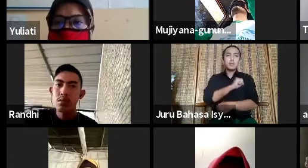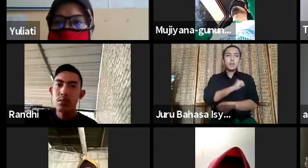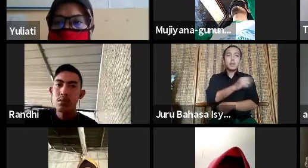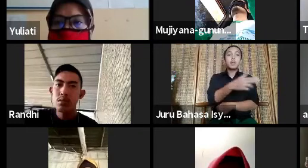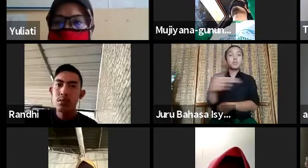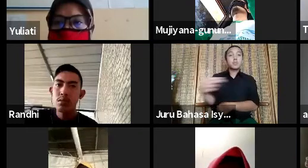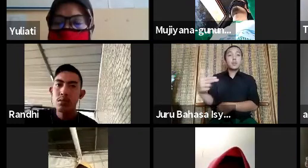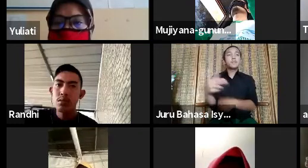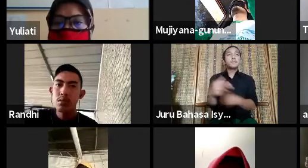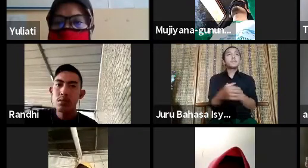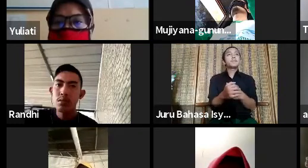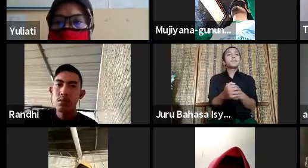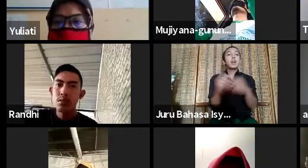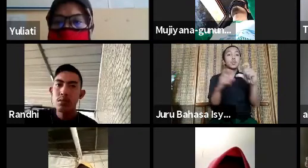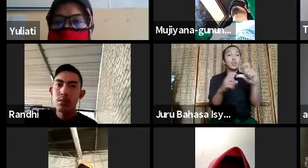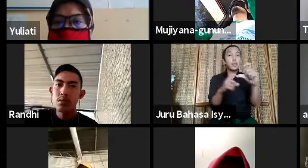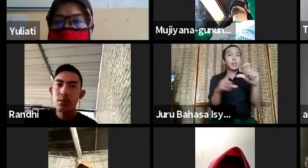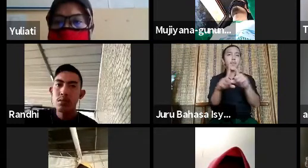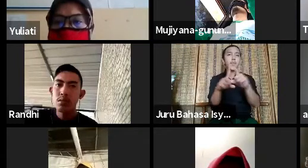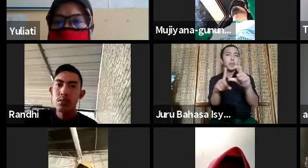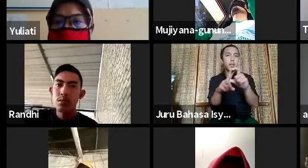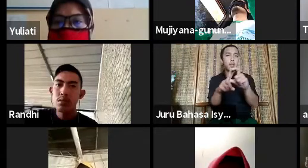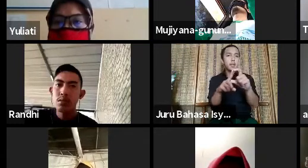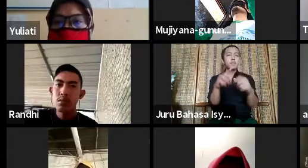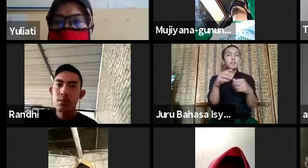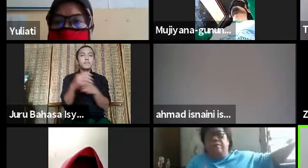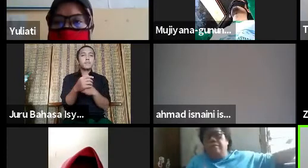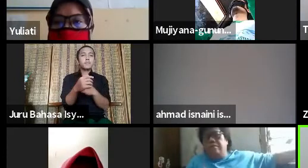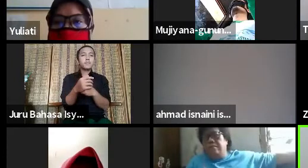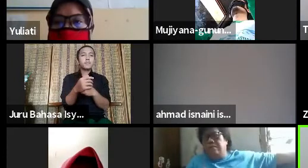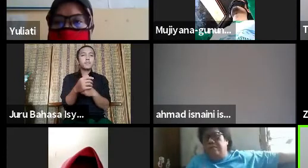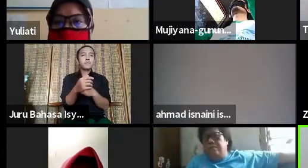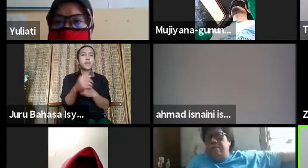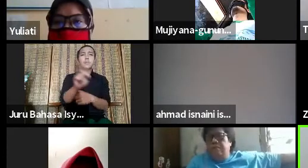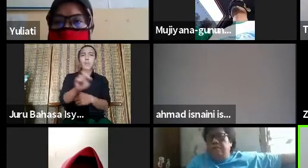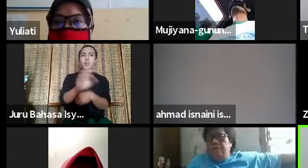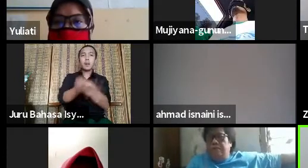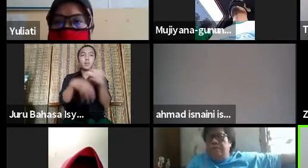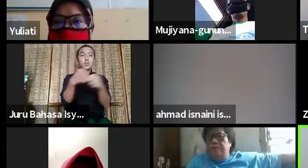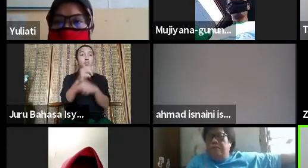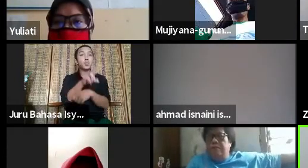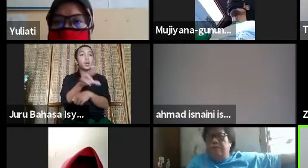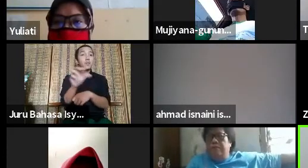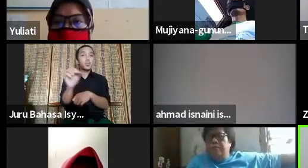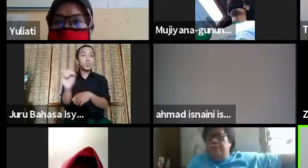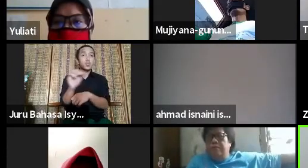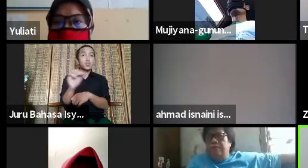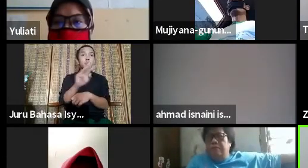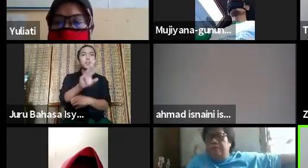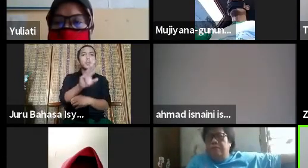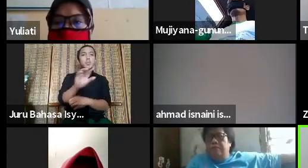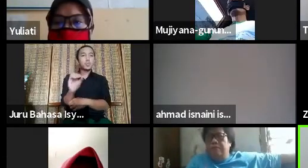Dengan Sustainable Development Goals, di mana tahun 2030 harapannya Indonesia menjadi lebih